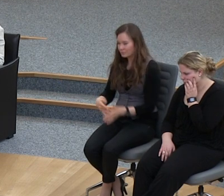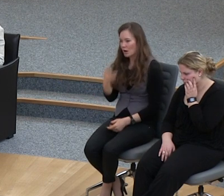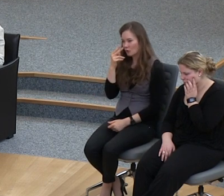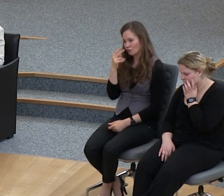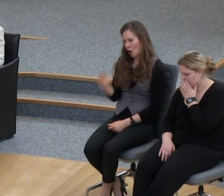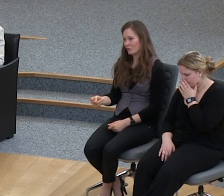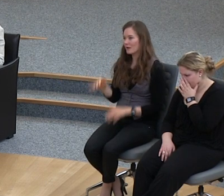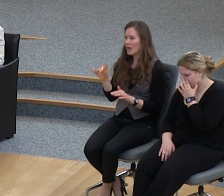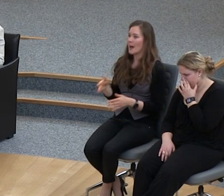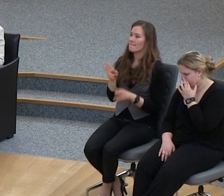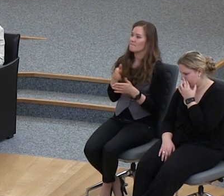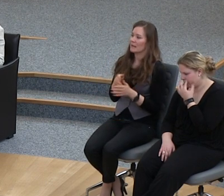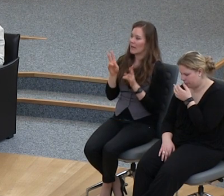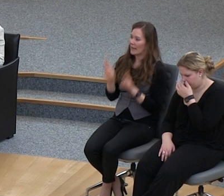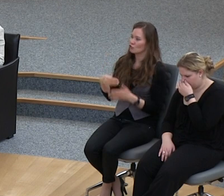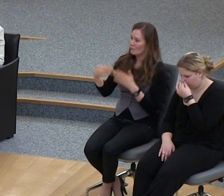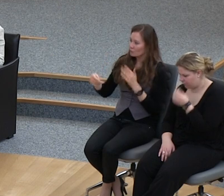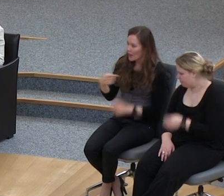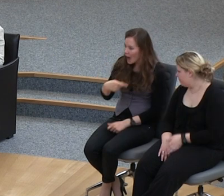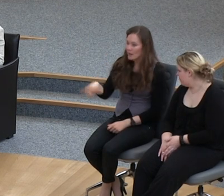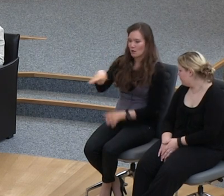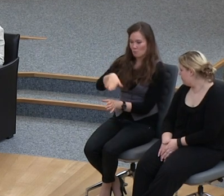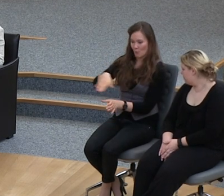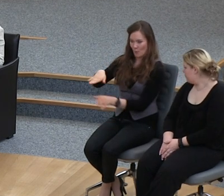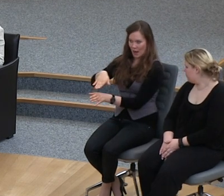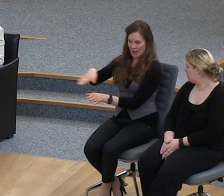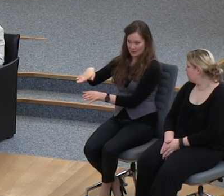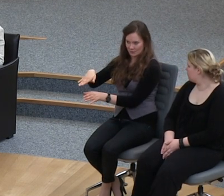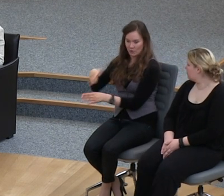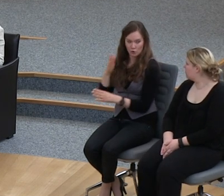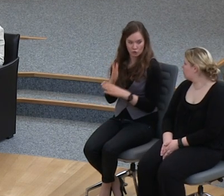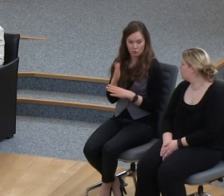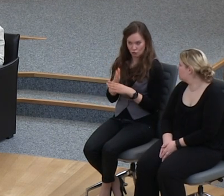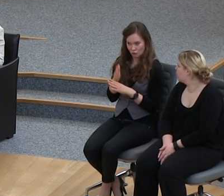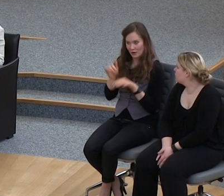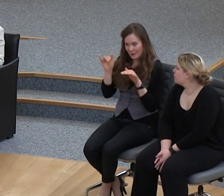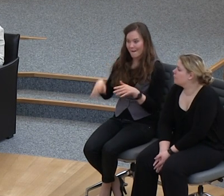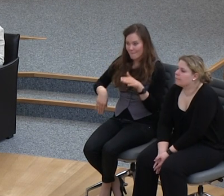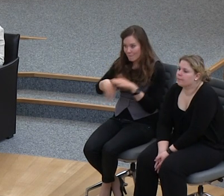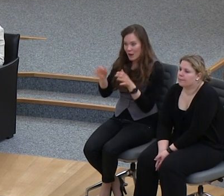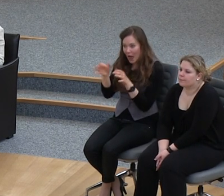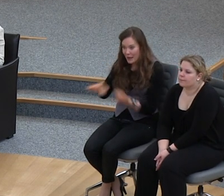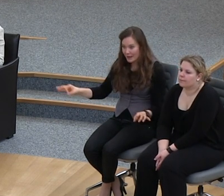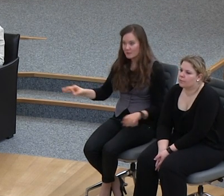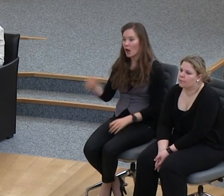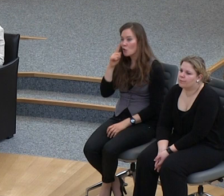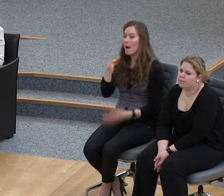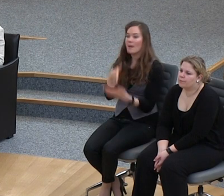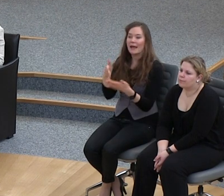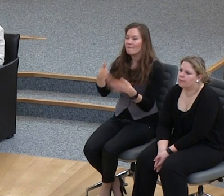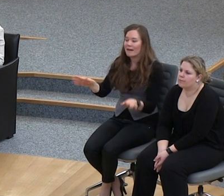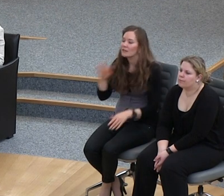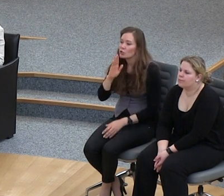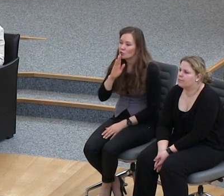die Behindertenrechtskonvention in allen Bereichen des Gesundheitswesens wirklich ausgefüllt und es geht nicht nur um